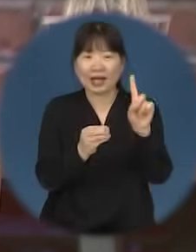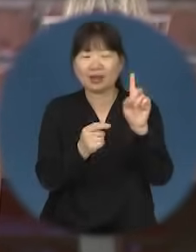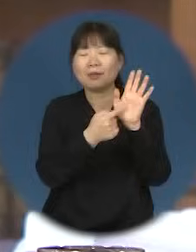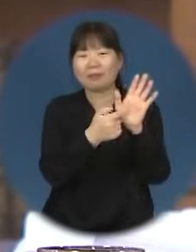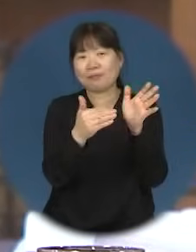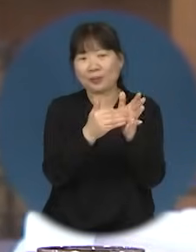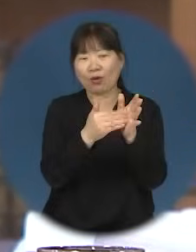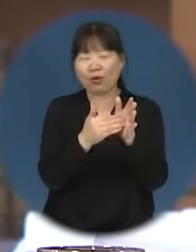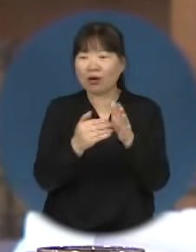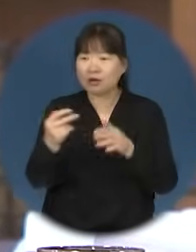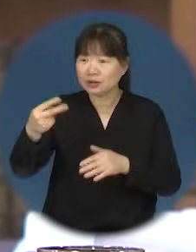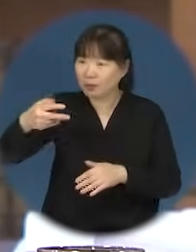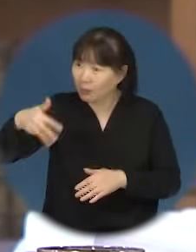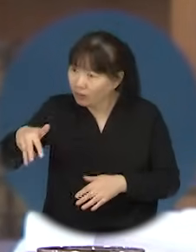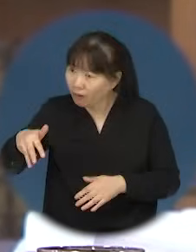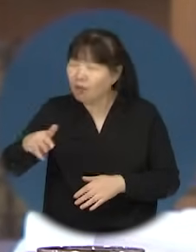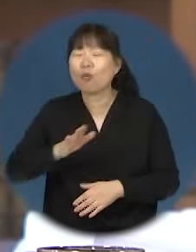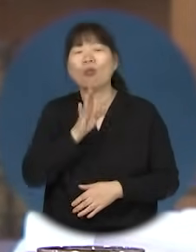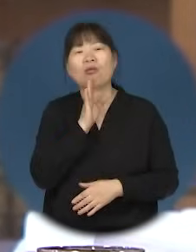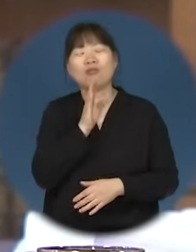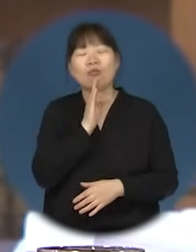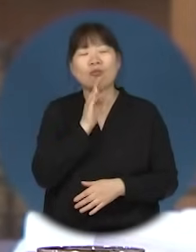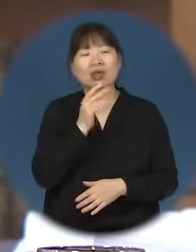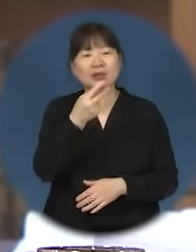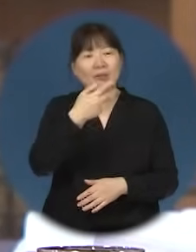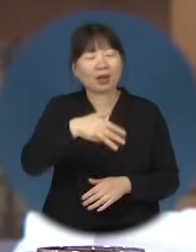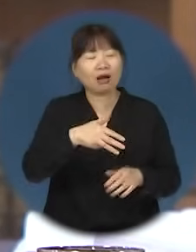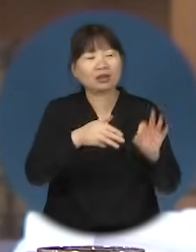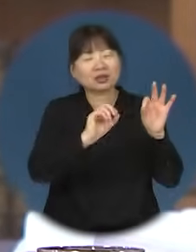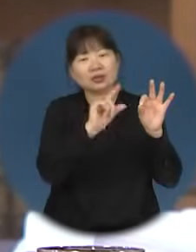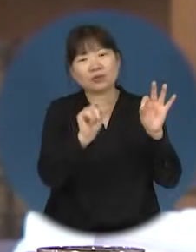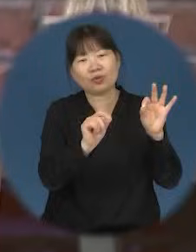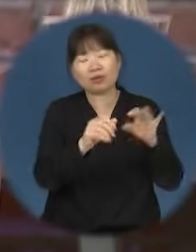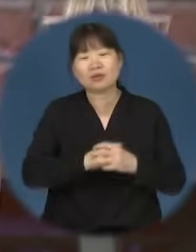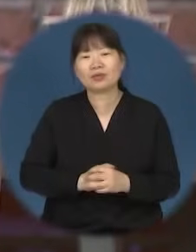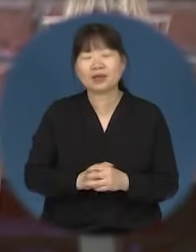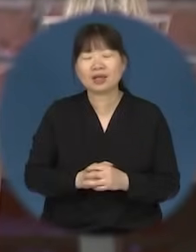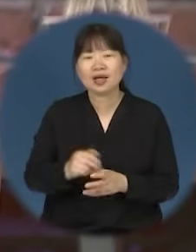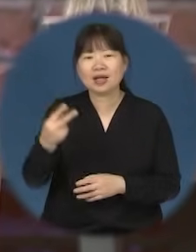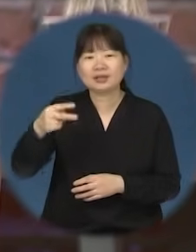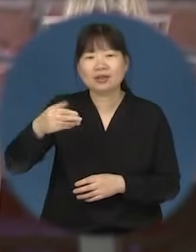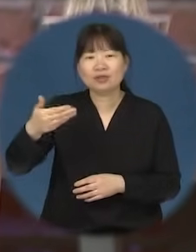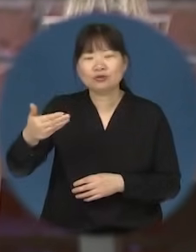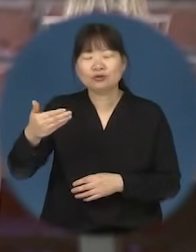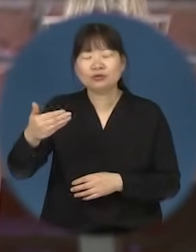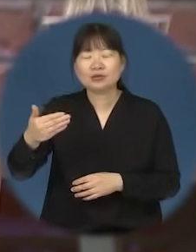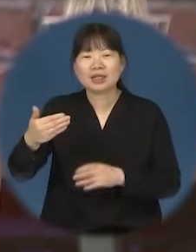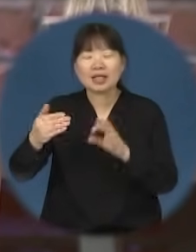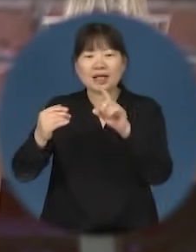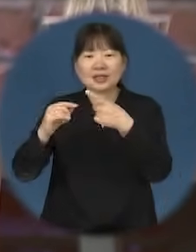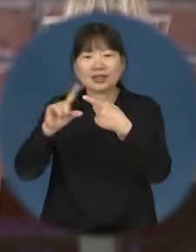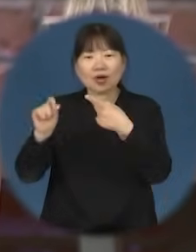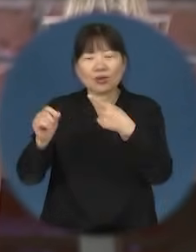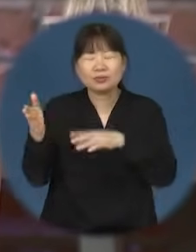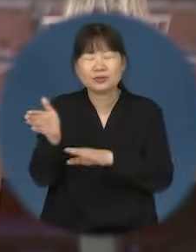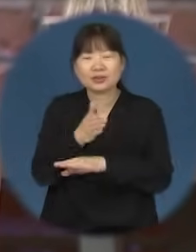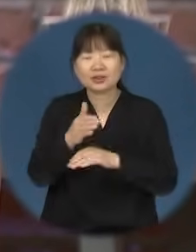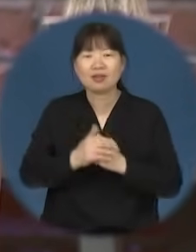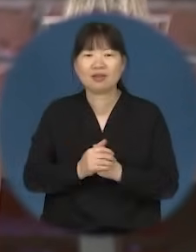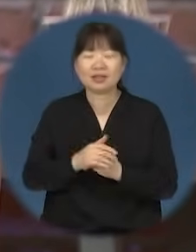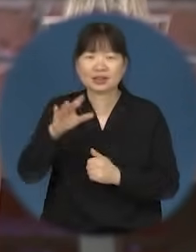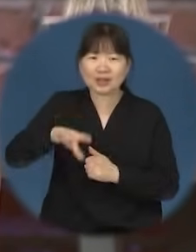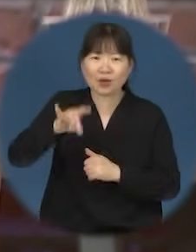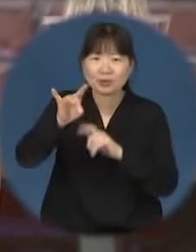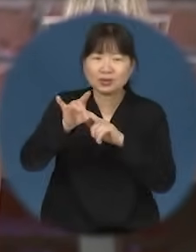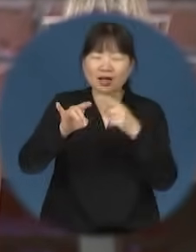발표가 되고요. 그게 2008년이에요. 그렇죠. 2008년 10월에. 그다음에 2009년 1월부터 비트코인이